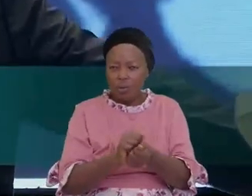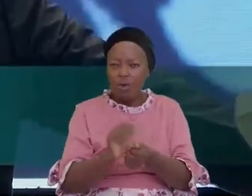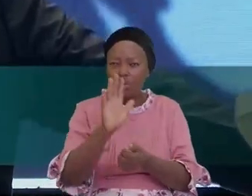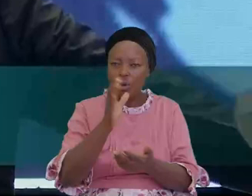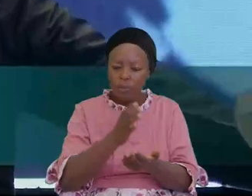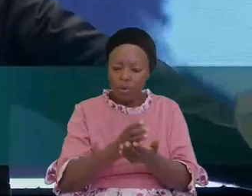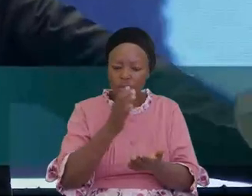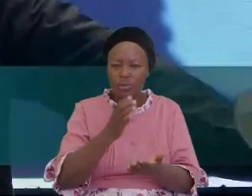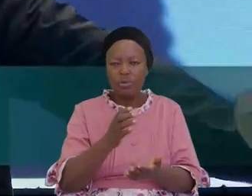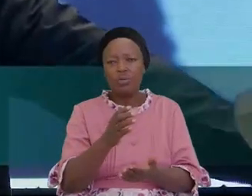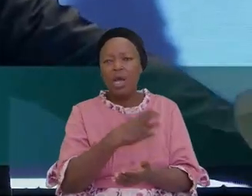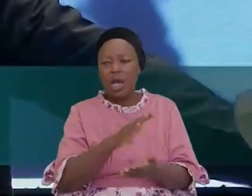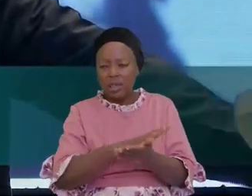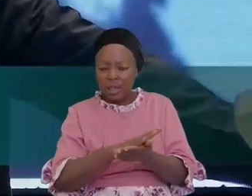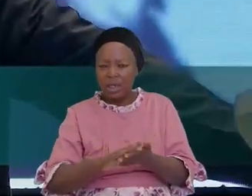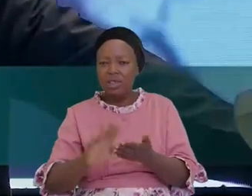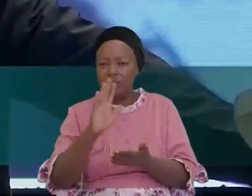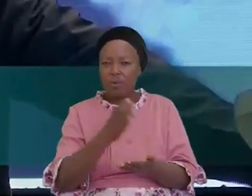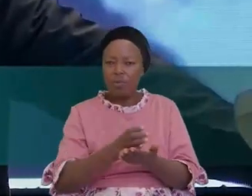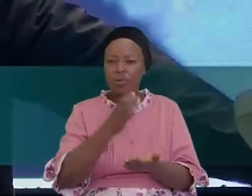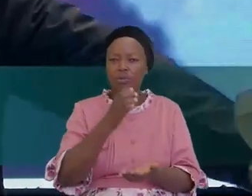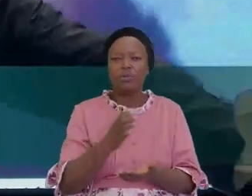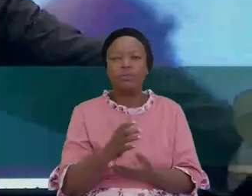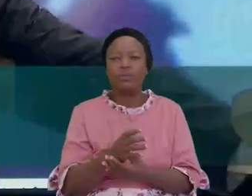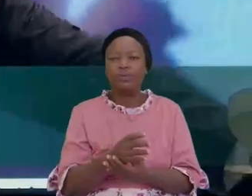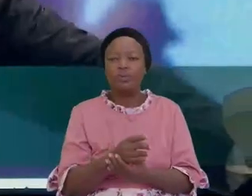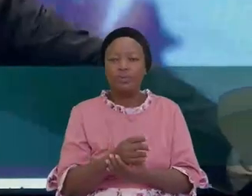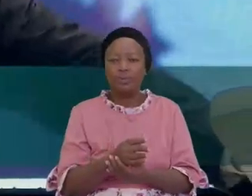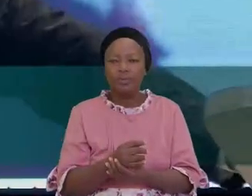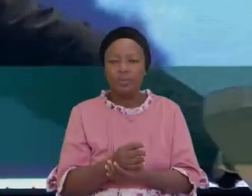lave ta bouteille, purifie la bouteille.